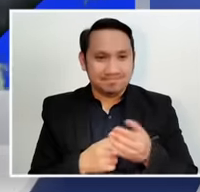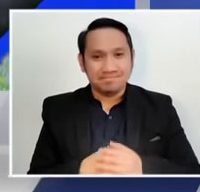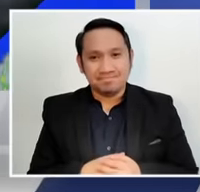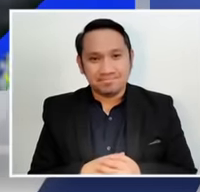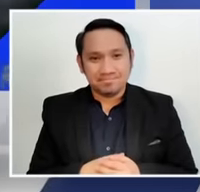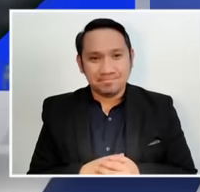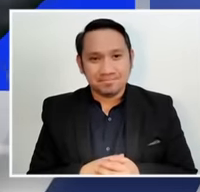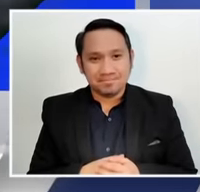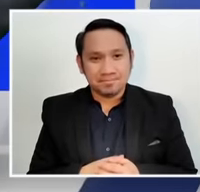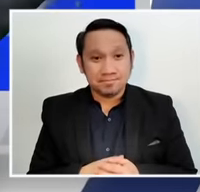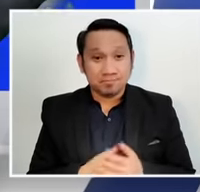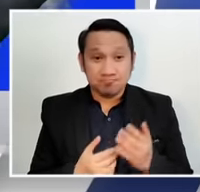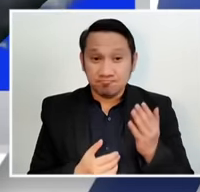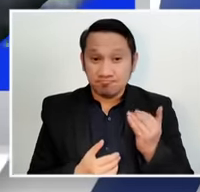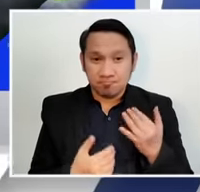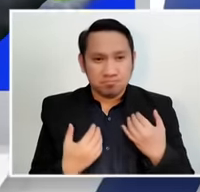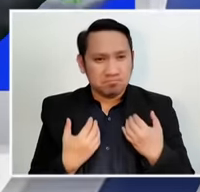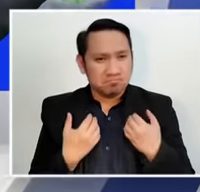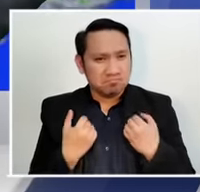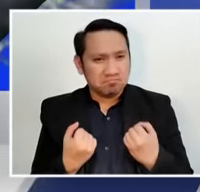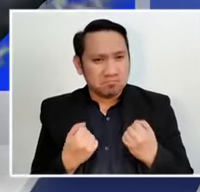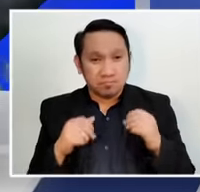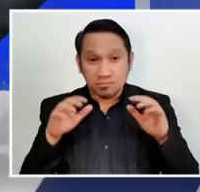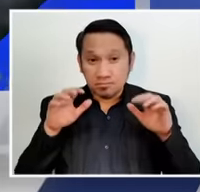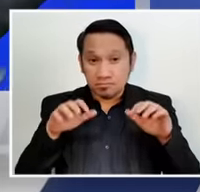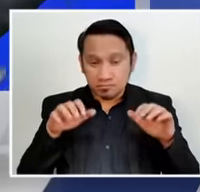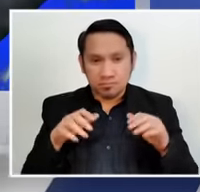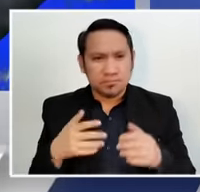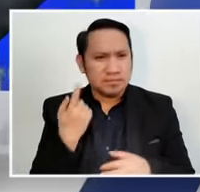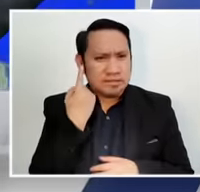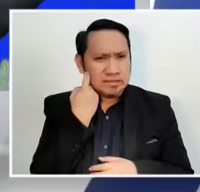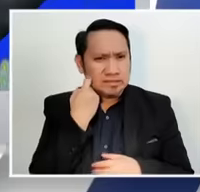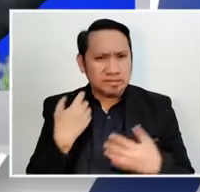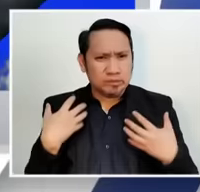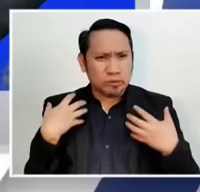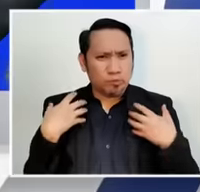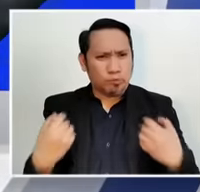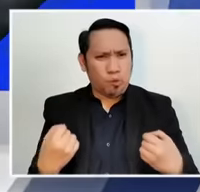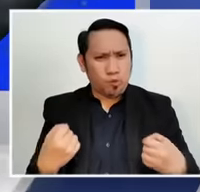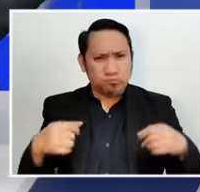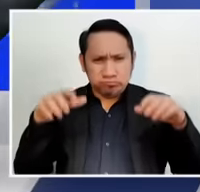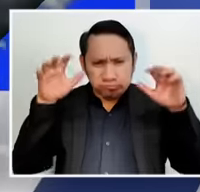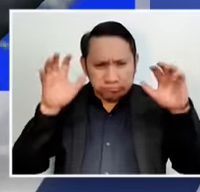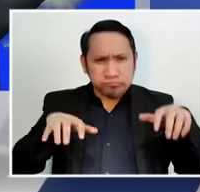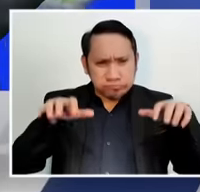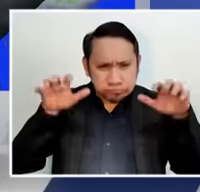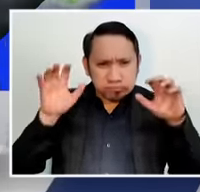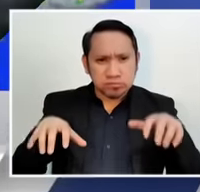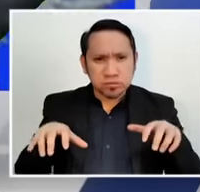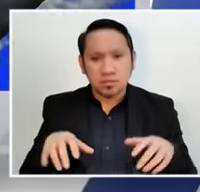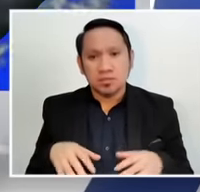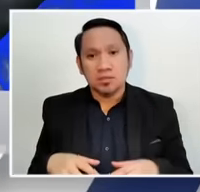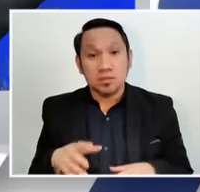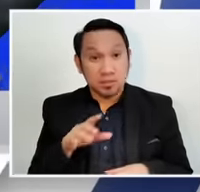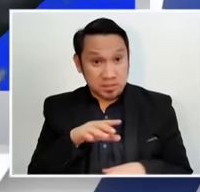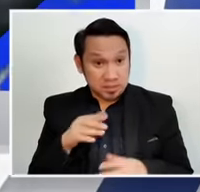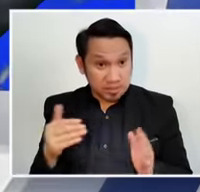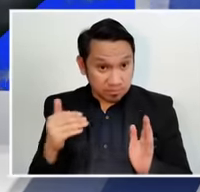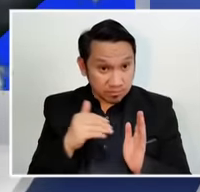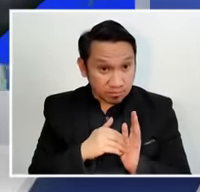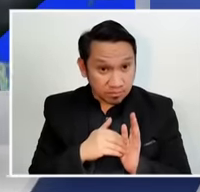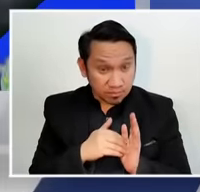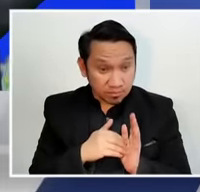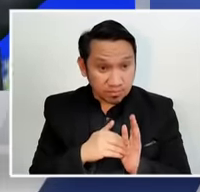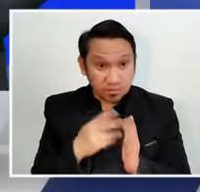bakit ba may malalakas na ulan? Gaya kanina, biglang buhos ang lakas ng ulan at uulanin din ba ang